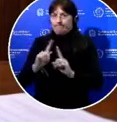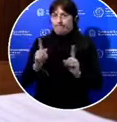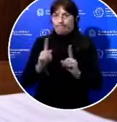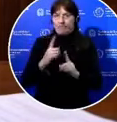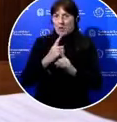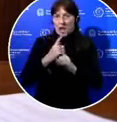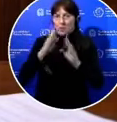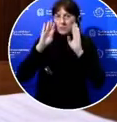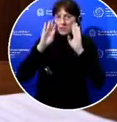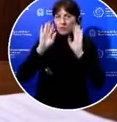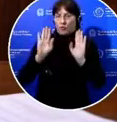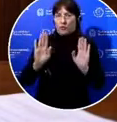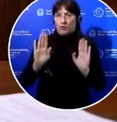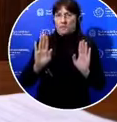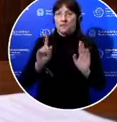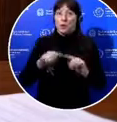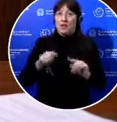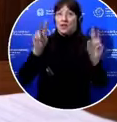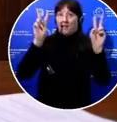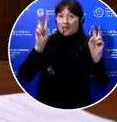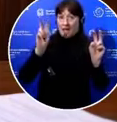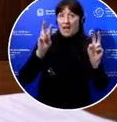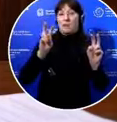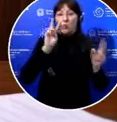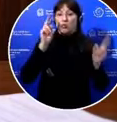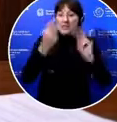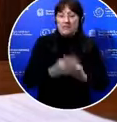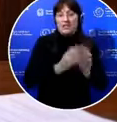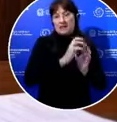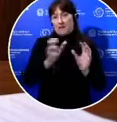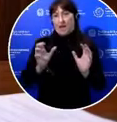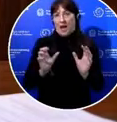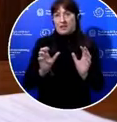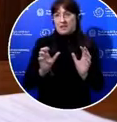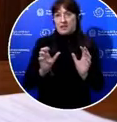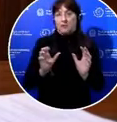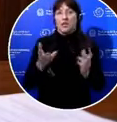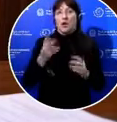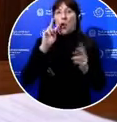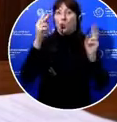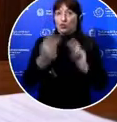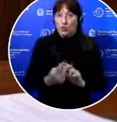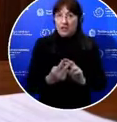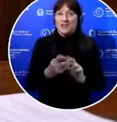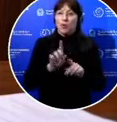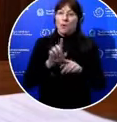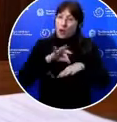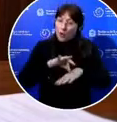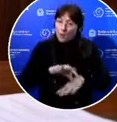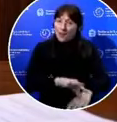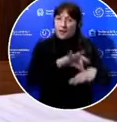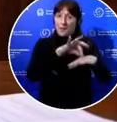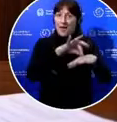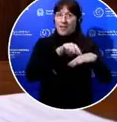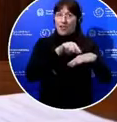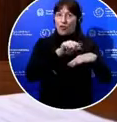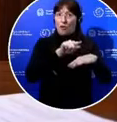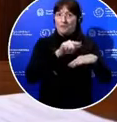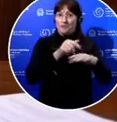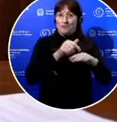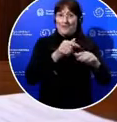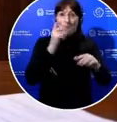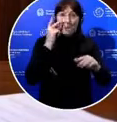la necessità di affrontare questi temi da diversi punti di vista. Il punto di vista dell'accompagnamento prima che tutto